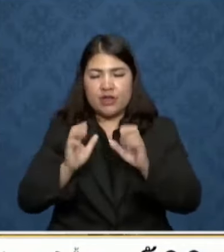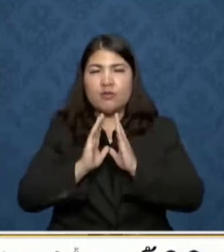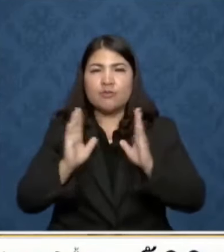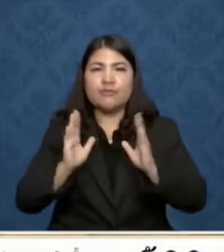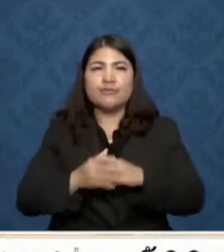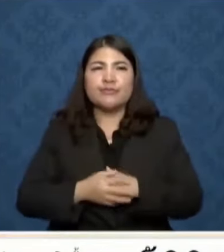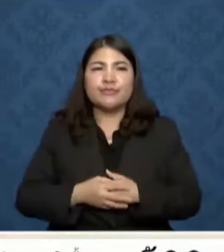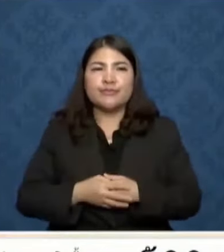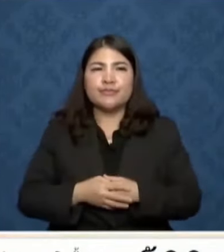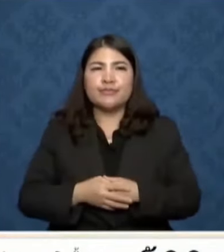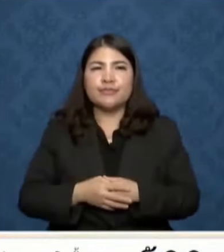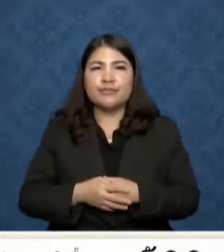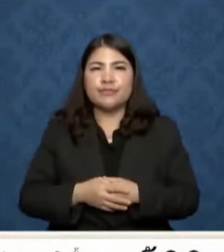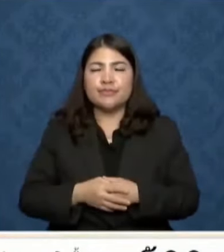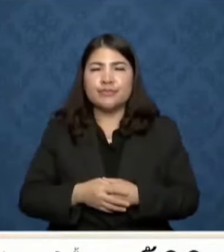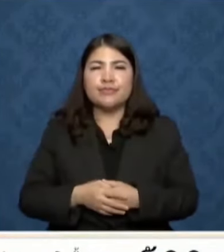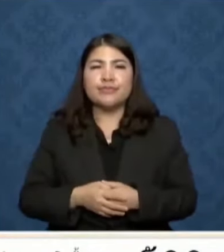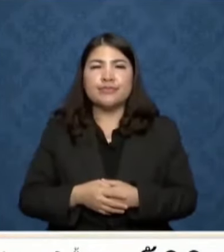ะครับ